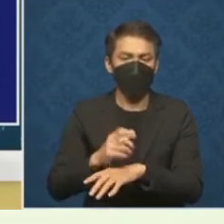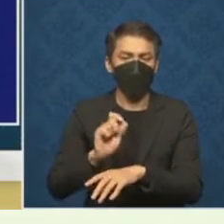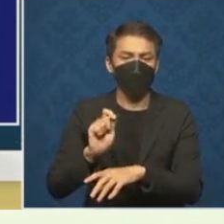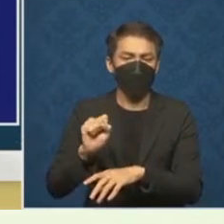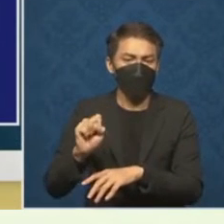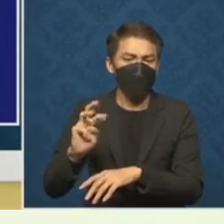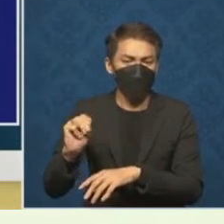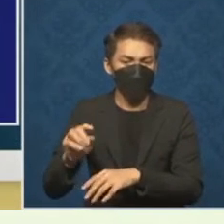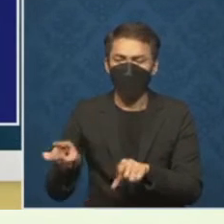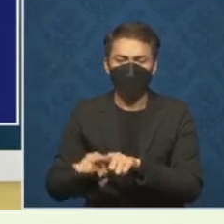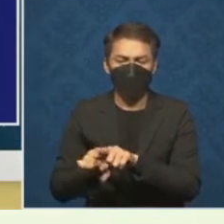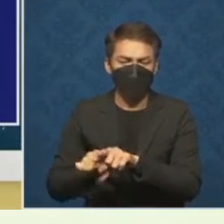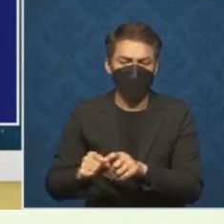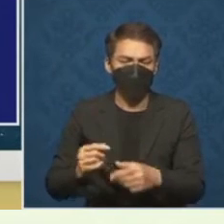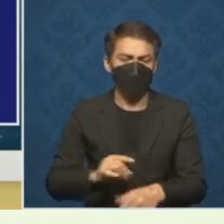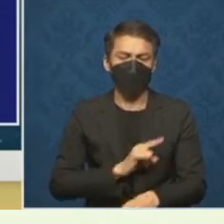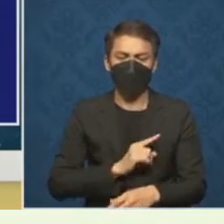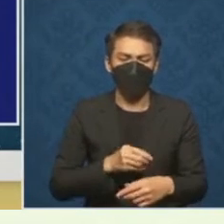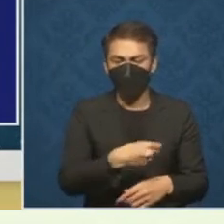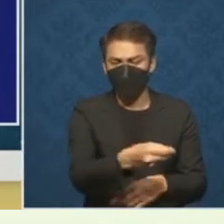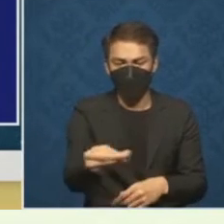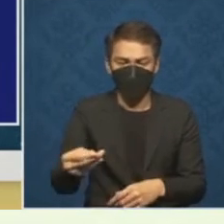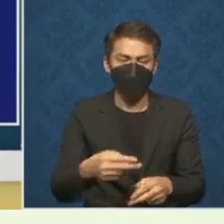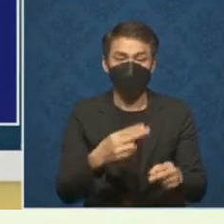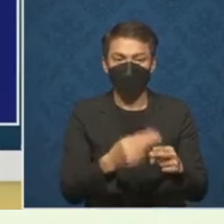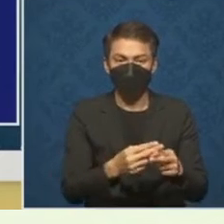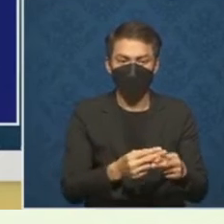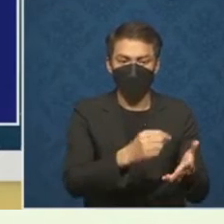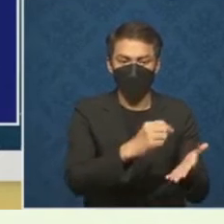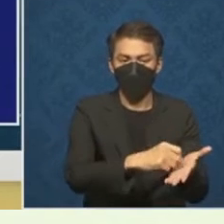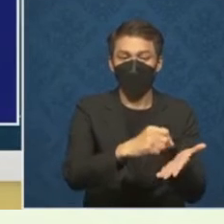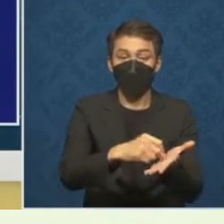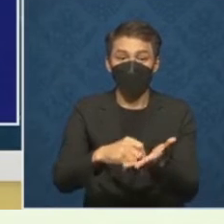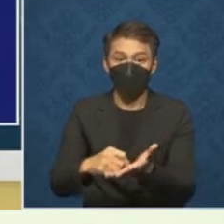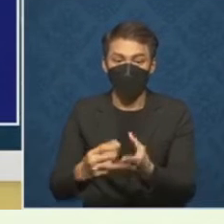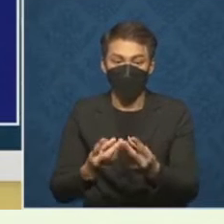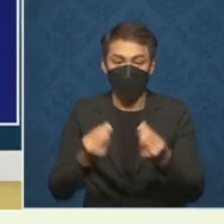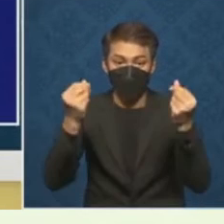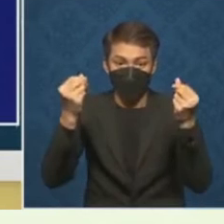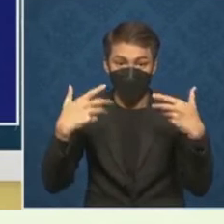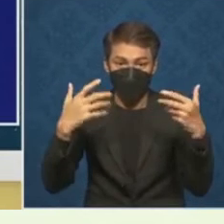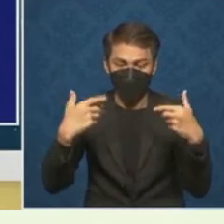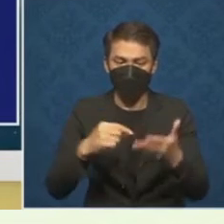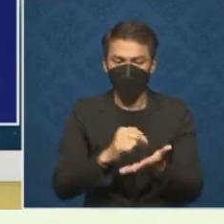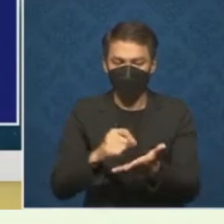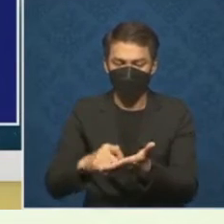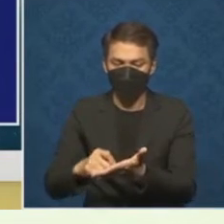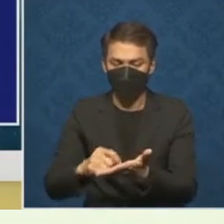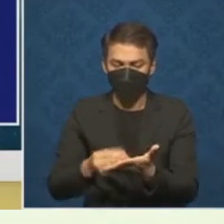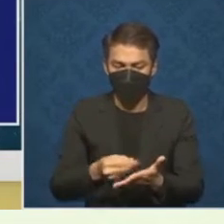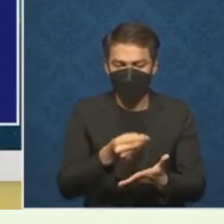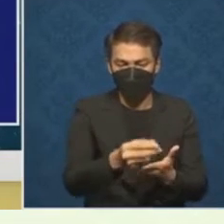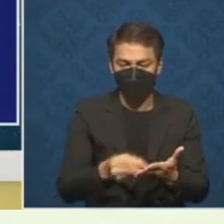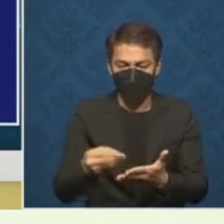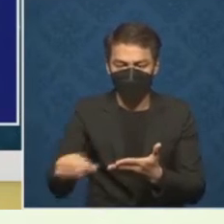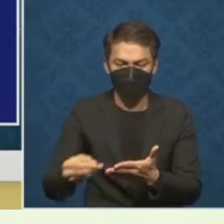นะครับนะมาจดรายชื่อนะจดเลขบัตรนะแล้วก็แจกเงินกันนี่เจ้าหน้าที่ของรัฐทั้งนั้นน